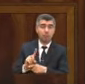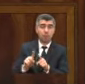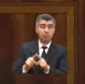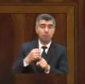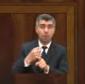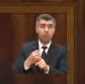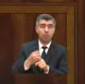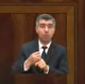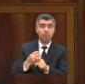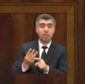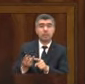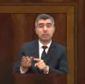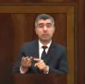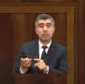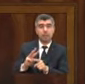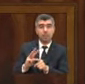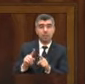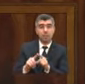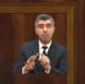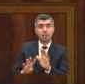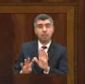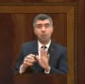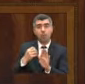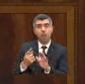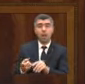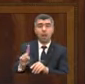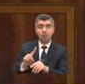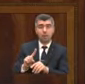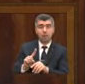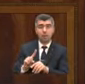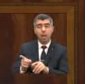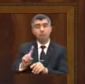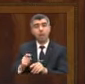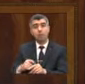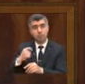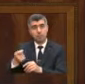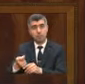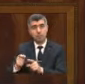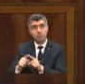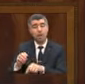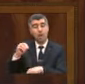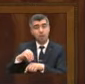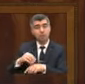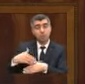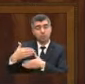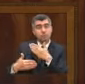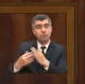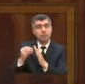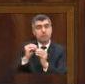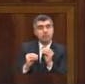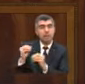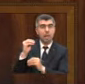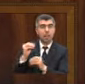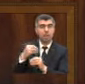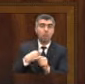خلصوا 300 درهم هي 900 درهم هو كيعطي 1000 درهم وغادي تعوضوا له 1000 درهم. يعني غادي يطالبوا المواطنين من بعد باش غيزيدوا في الكوتيزاسيون. هادشي